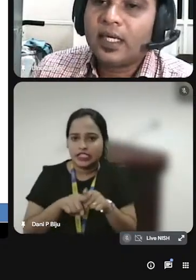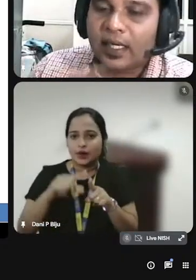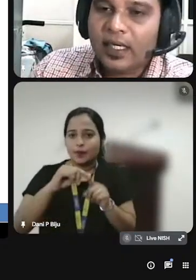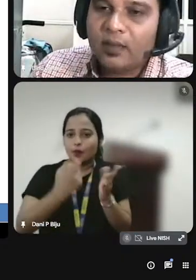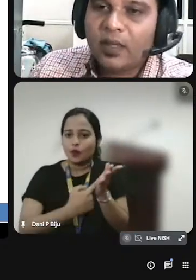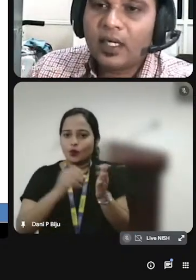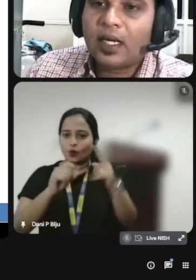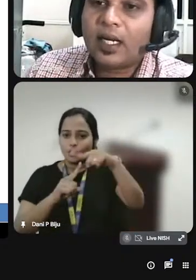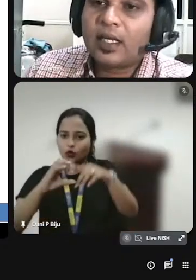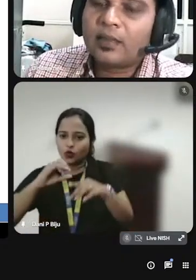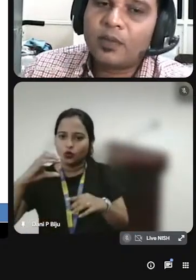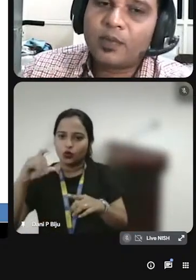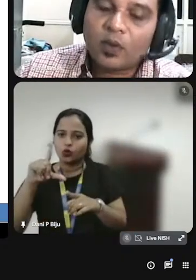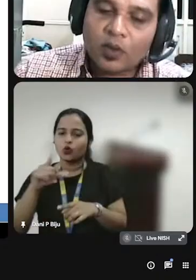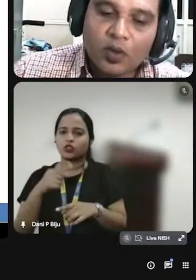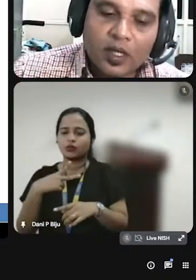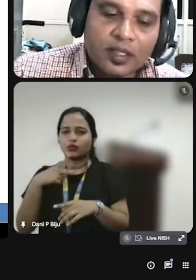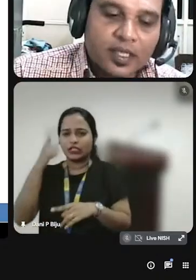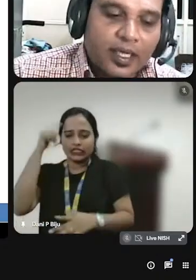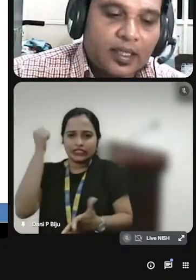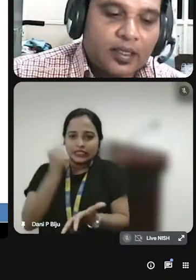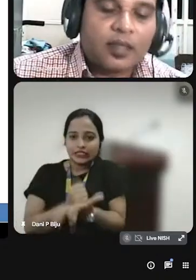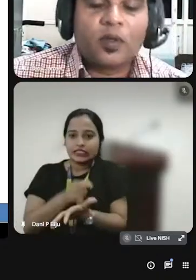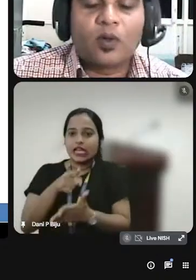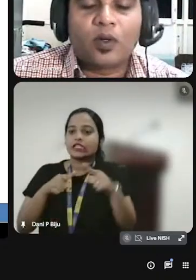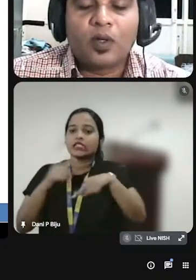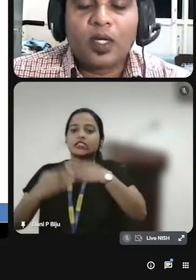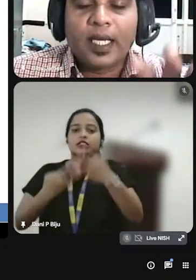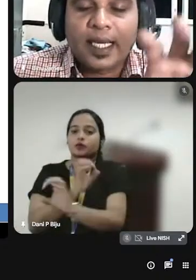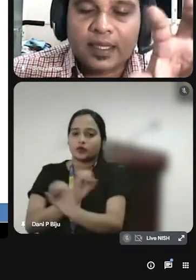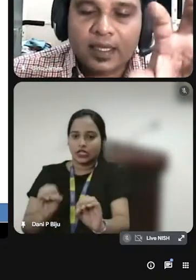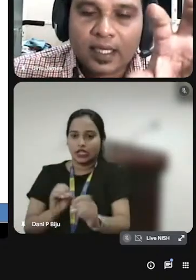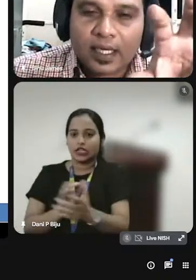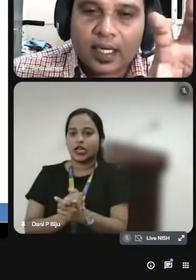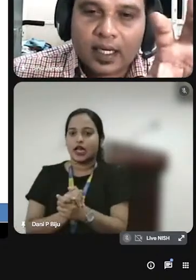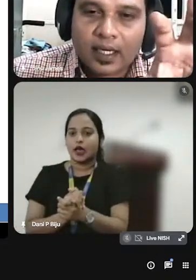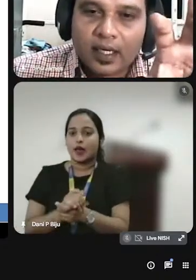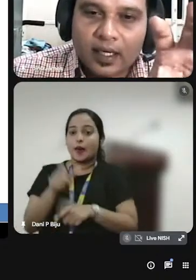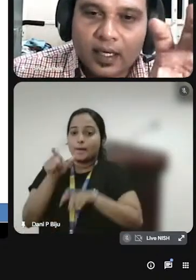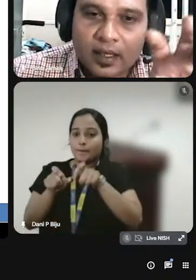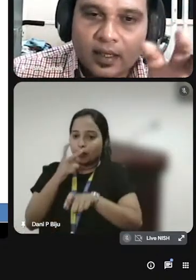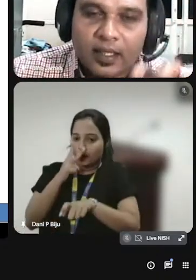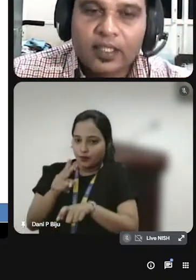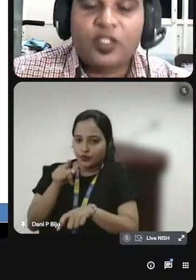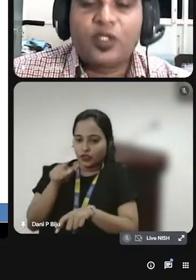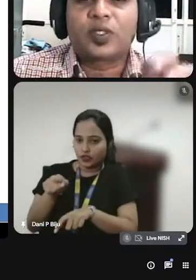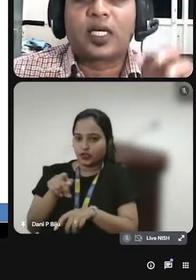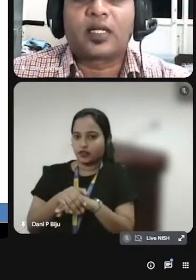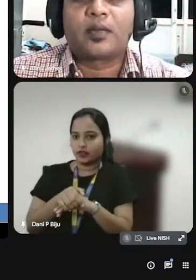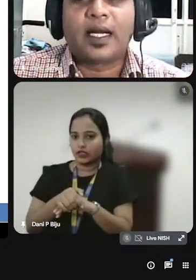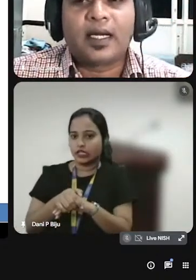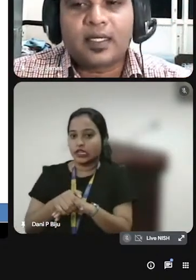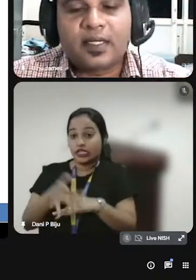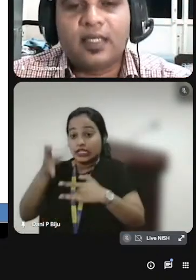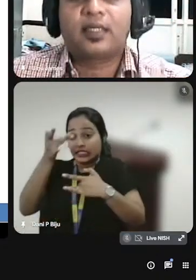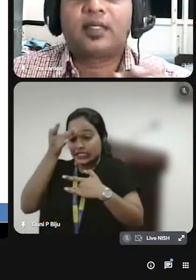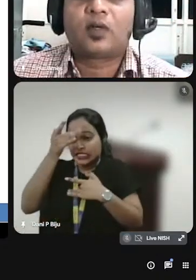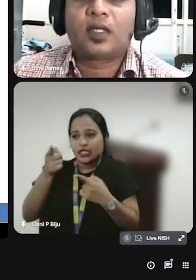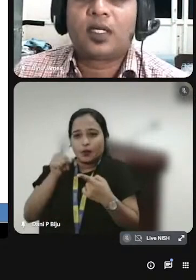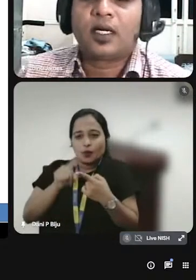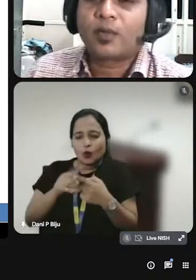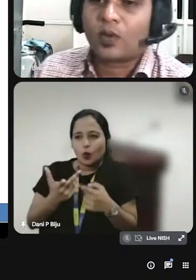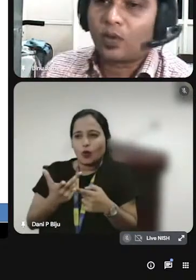ചെയ്യുന്നത് ട്രീറ്റ്മെന്റിലല്ല. നമ്മൾ പ്രോട്ടോകോൾ ഡിസൈഡ് ചെയ്യുന്നത് നമ്മൾ ഓരോ എന്തൊക്കെ ഇഷ്യൂസ് ആണ് നമ്മൾ അഡ്രസ്